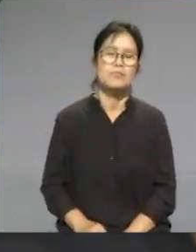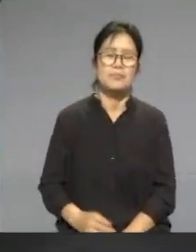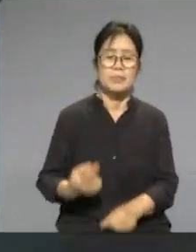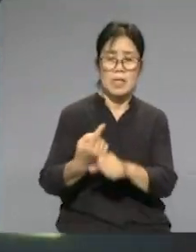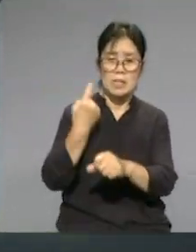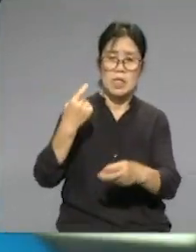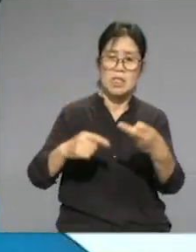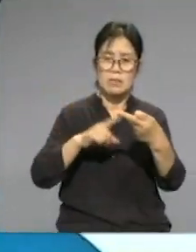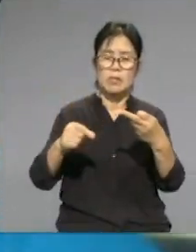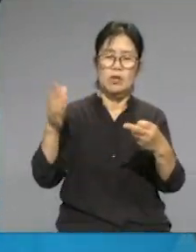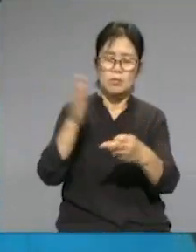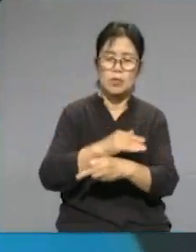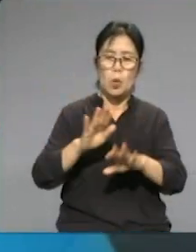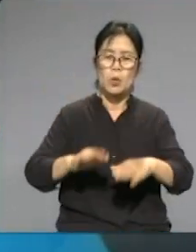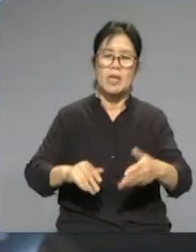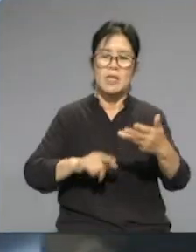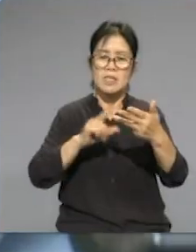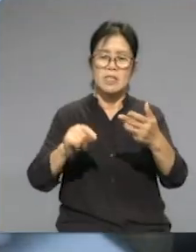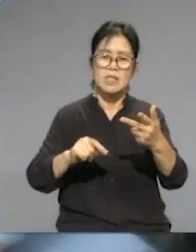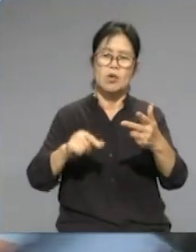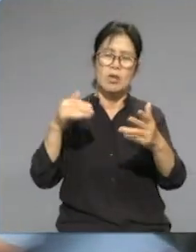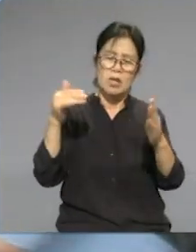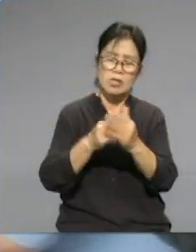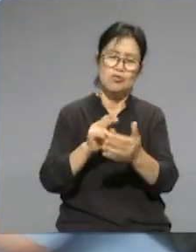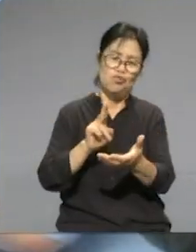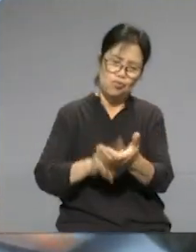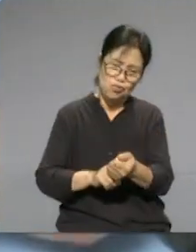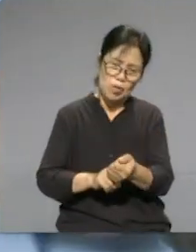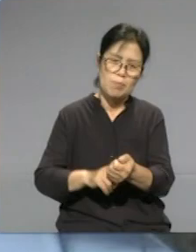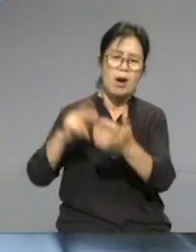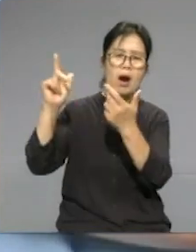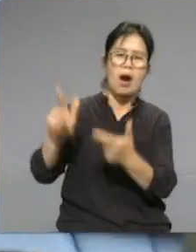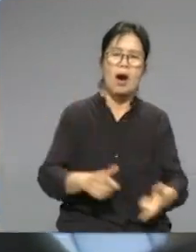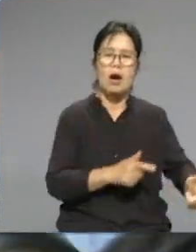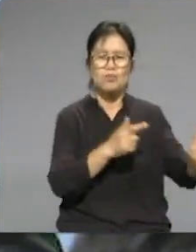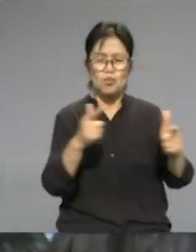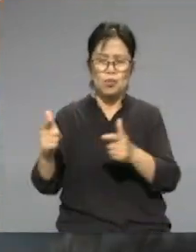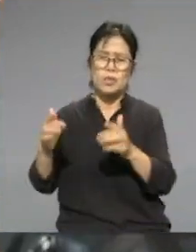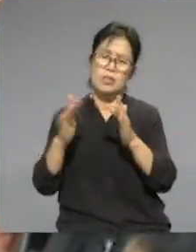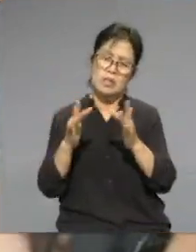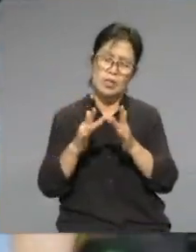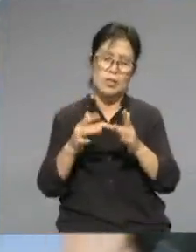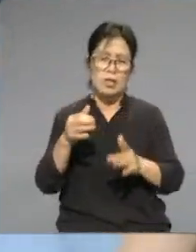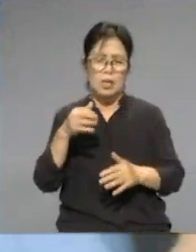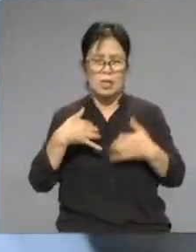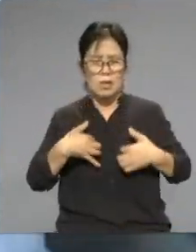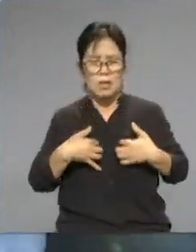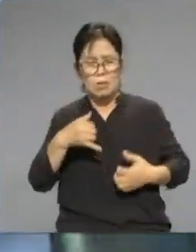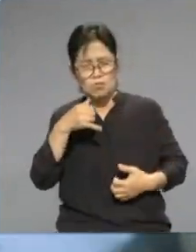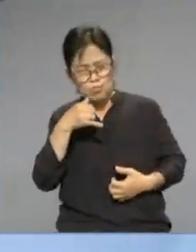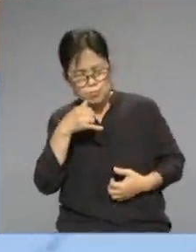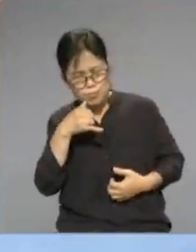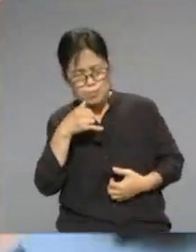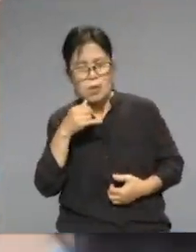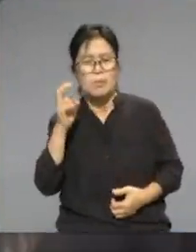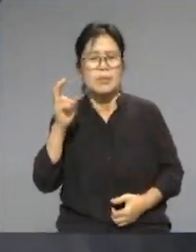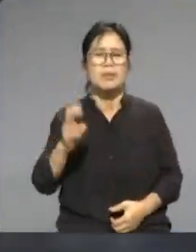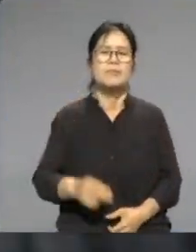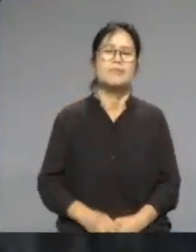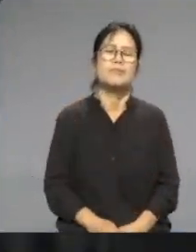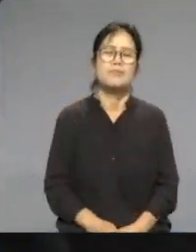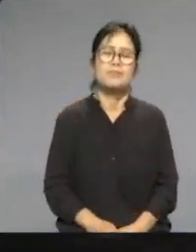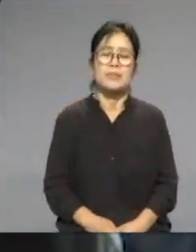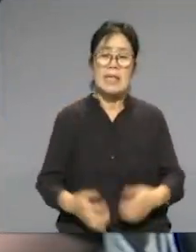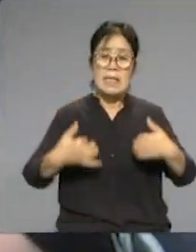지난해 12월부터 올해 7월까지 은둔하며 거의 하루 종일 인터넷과 게임에 파묻힌 것으로 조사됐습니다.